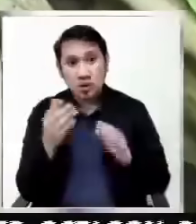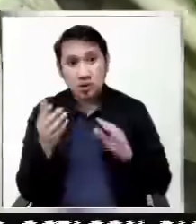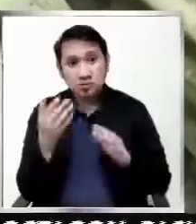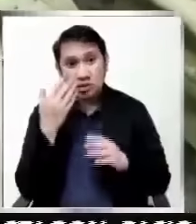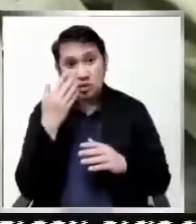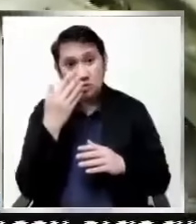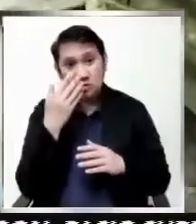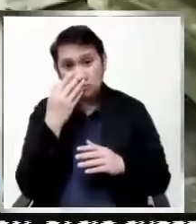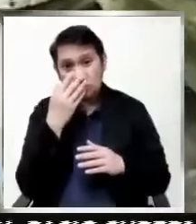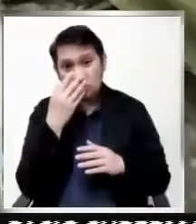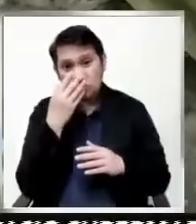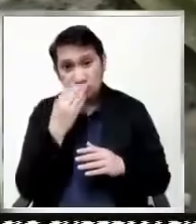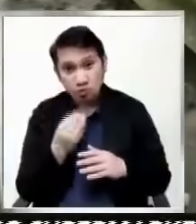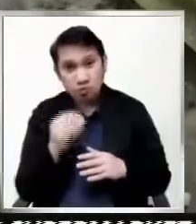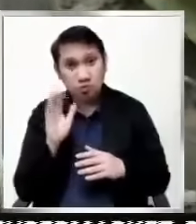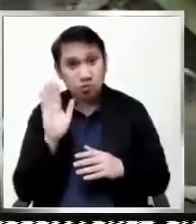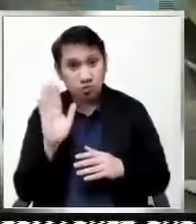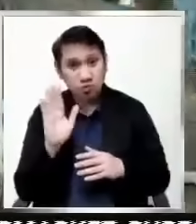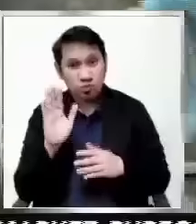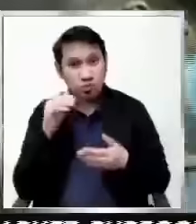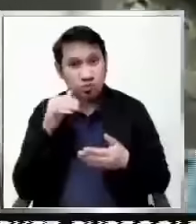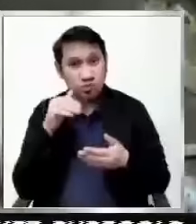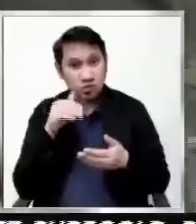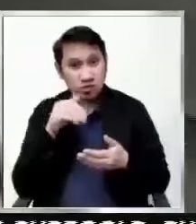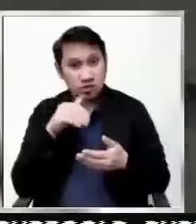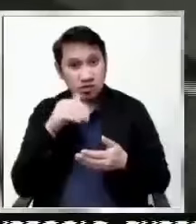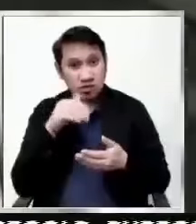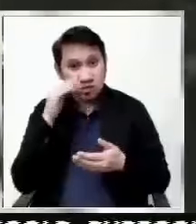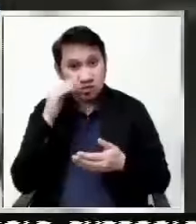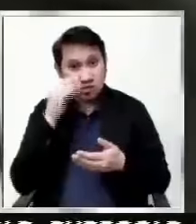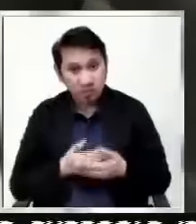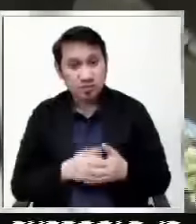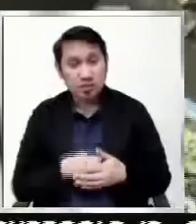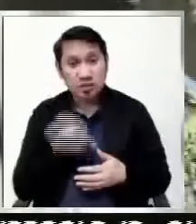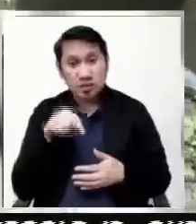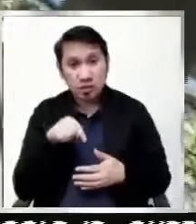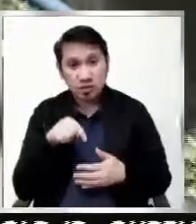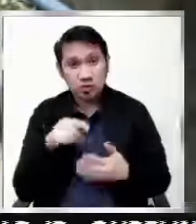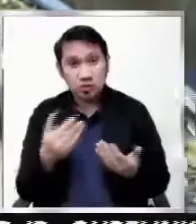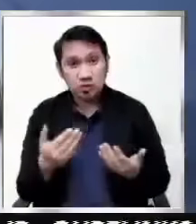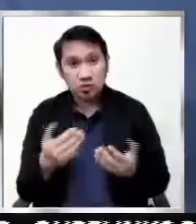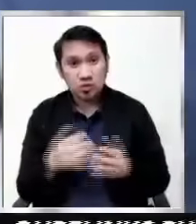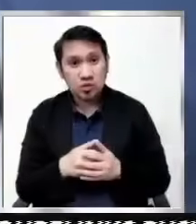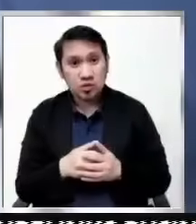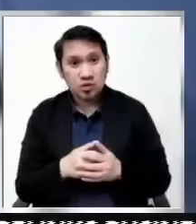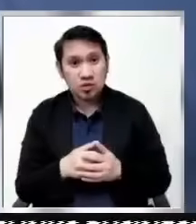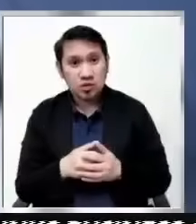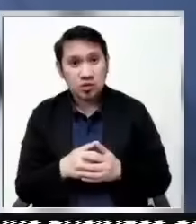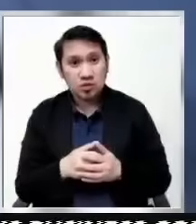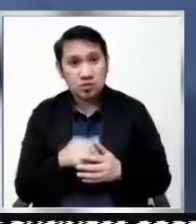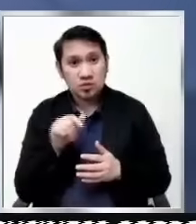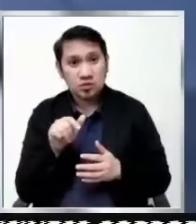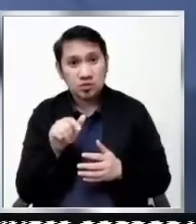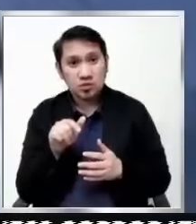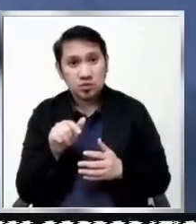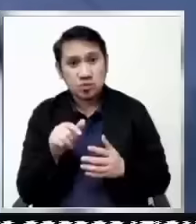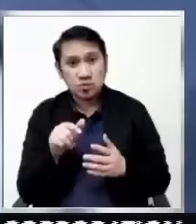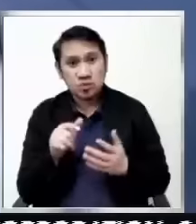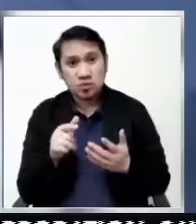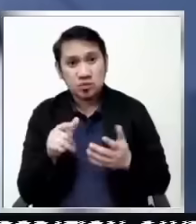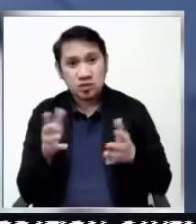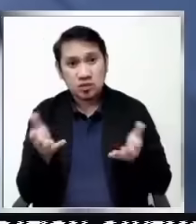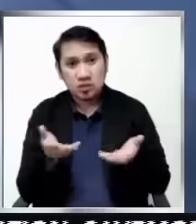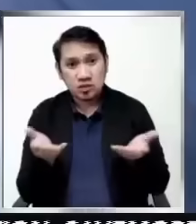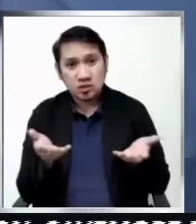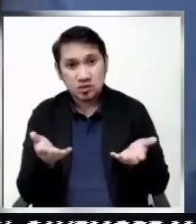anak na si Al naser And tuna yung anak ko dito tumutuloy nag-aaral kasi sa Pasay sakit talaga ang laki ng